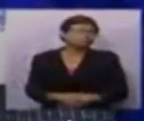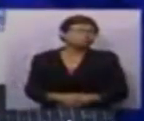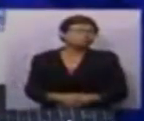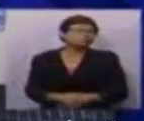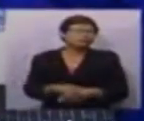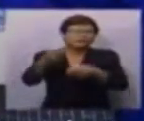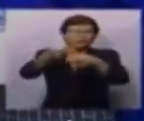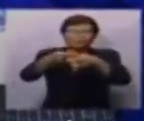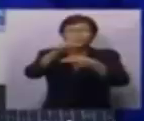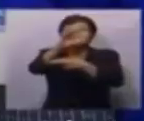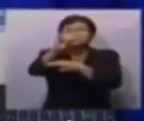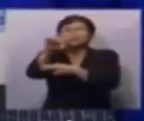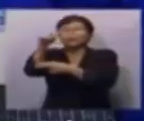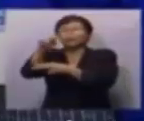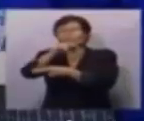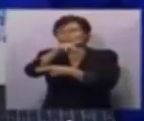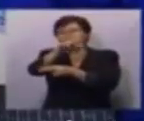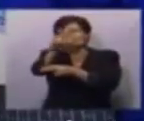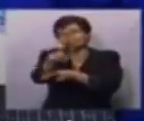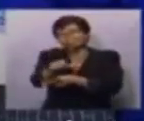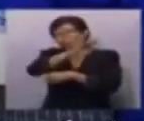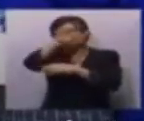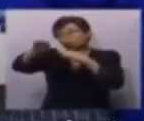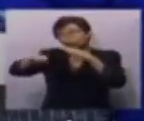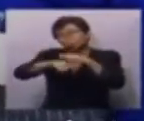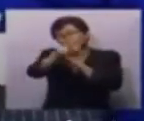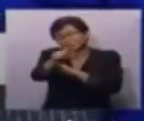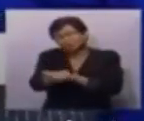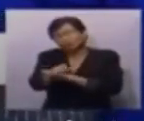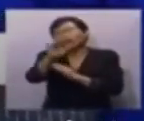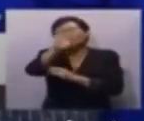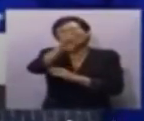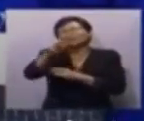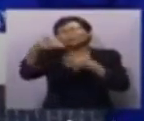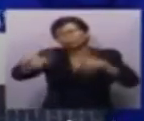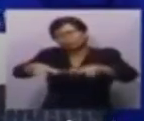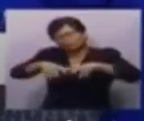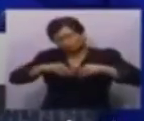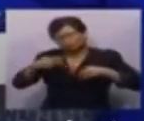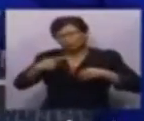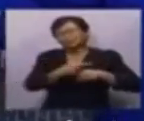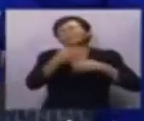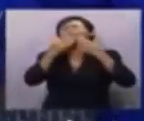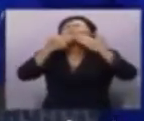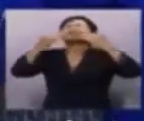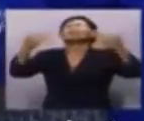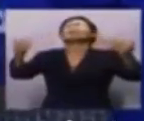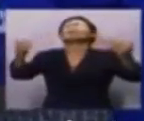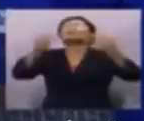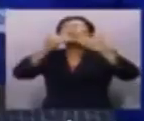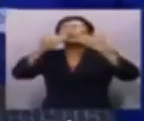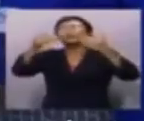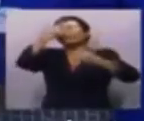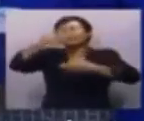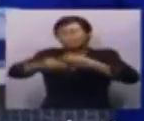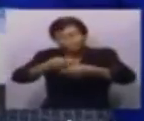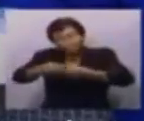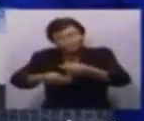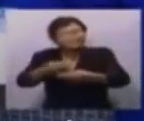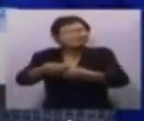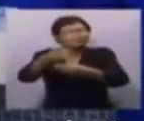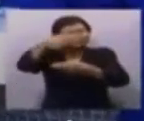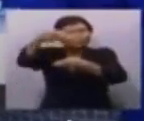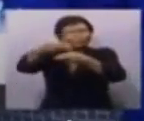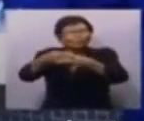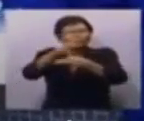Penamaan calon bagi pihak semua calon-calon Barisan Nasional telah pun diterima dan kami bersyukur kerana proses